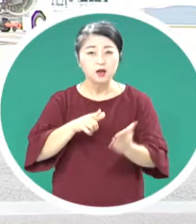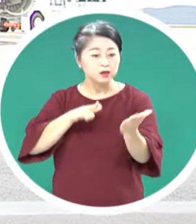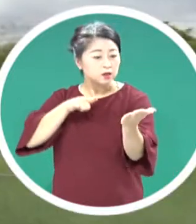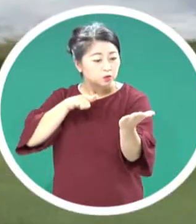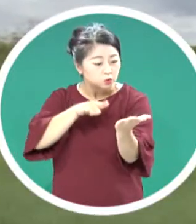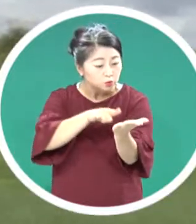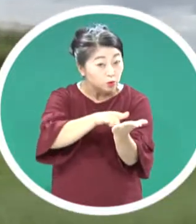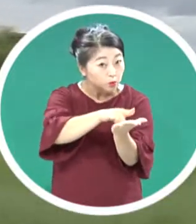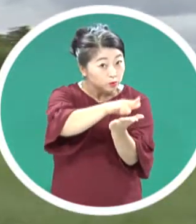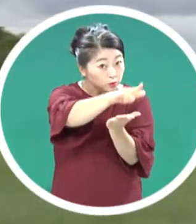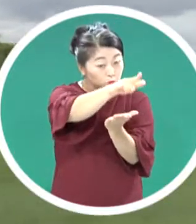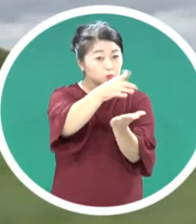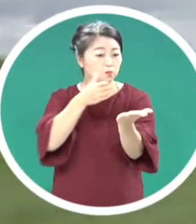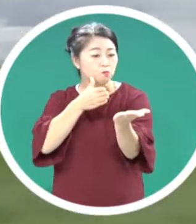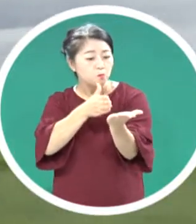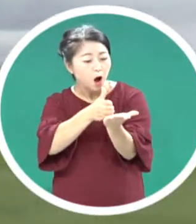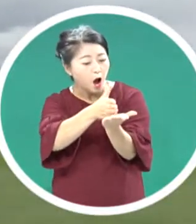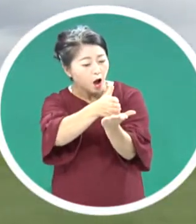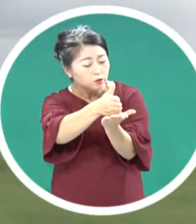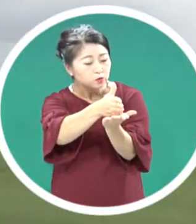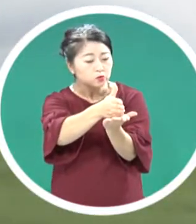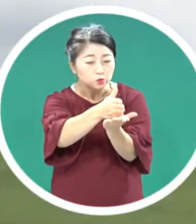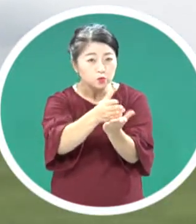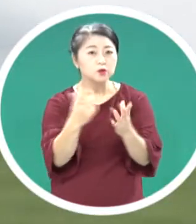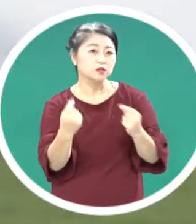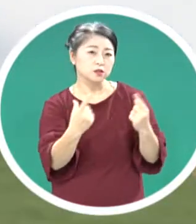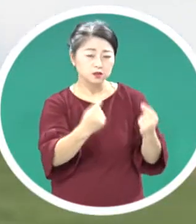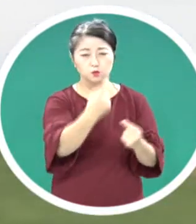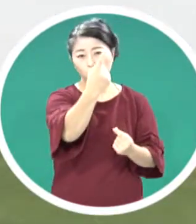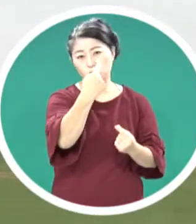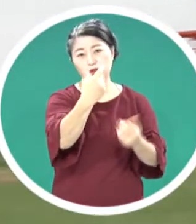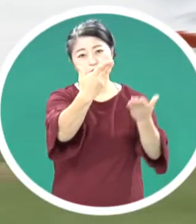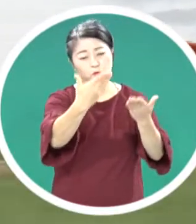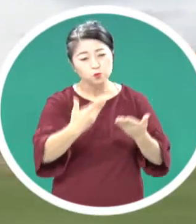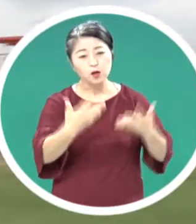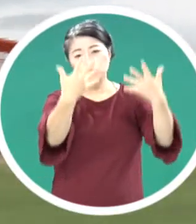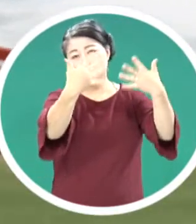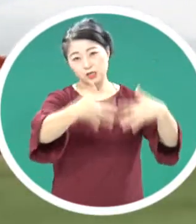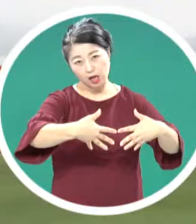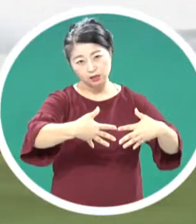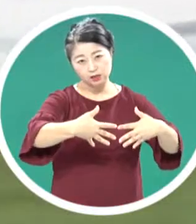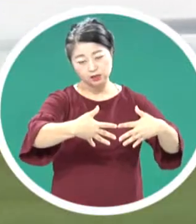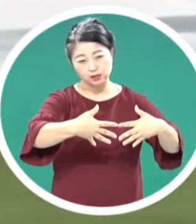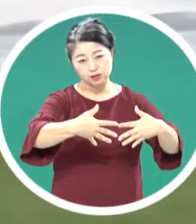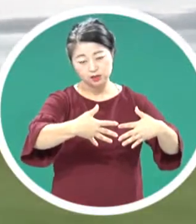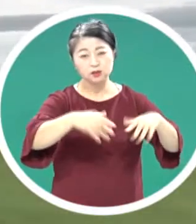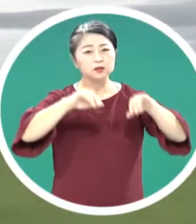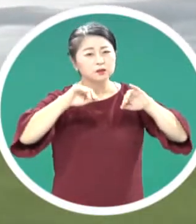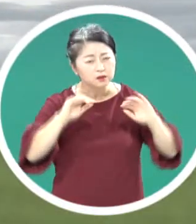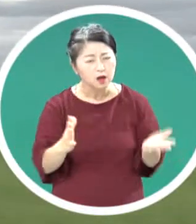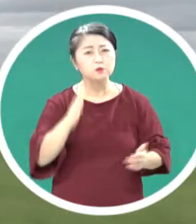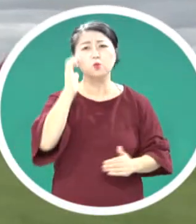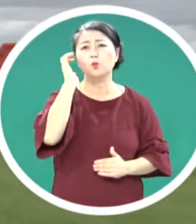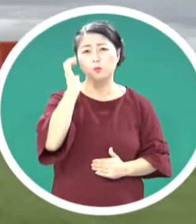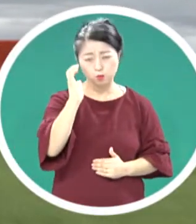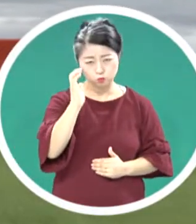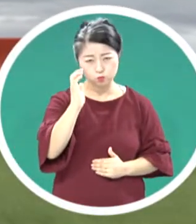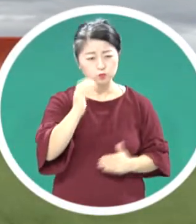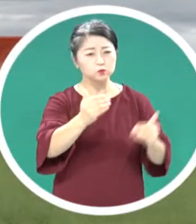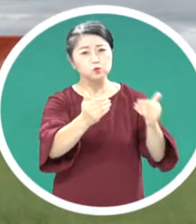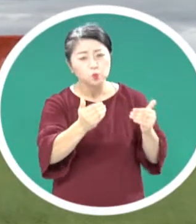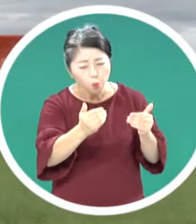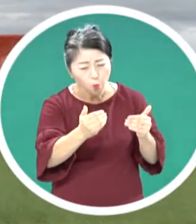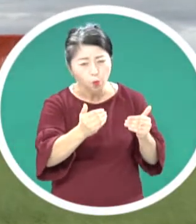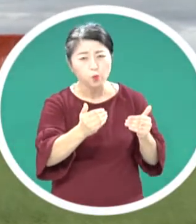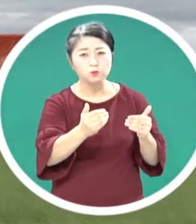時、滑走路の中心線に向かって正しく進入する必要がありますが、その中心線を示すのがローカライザーです。飛行機